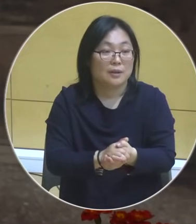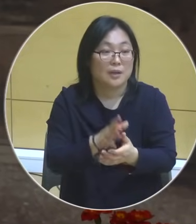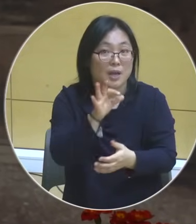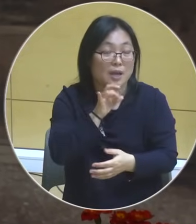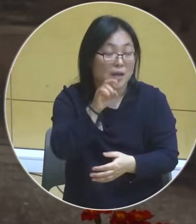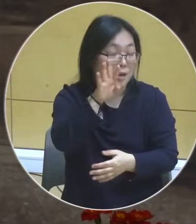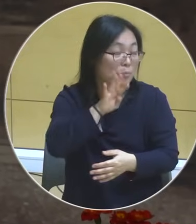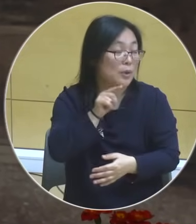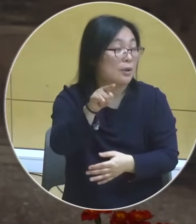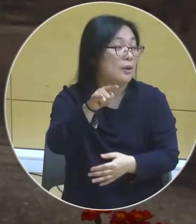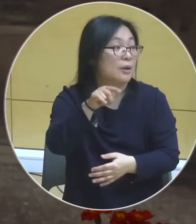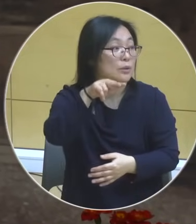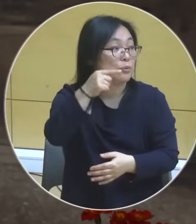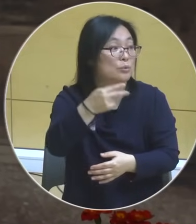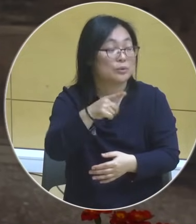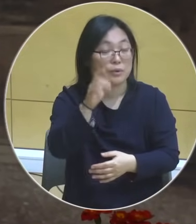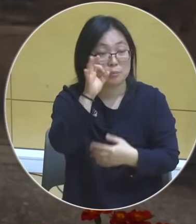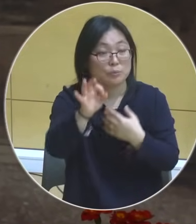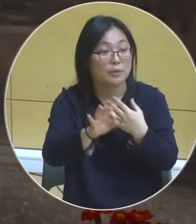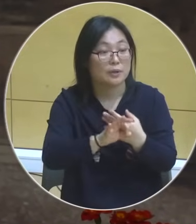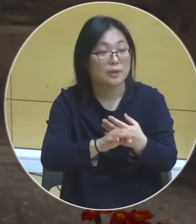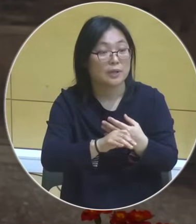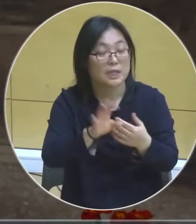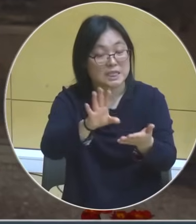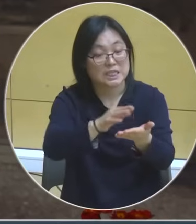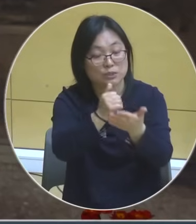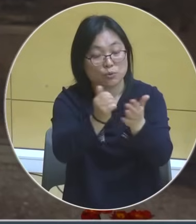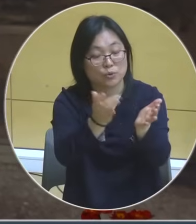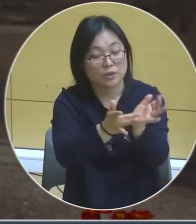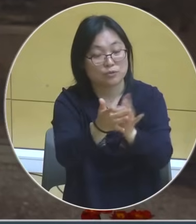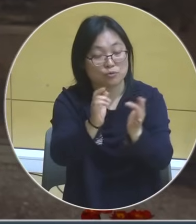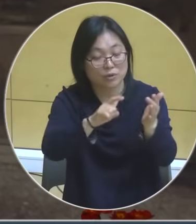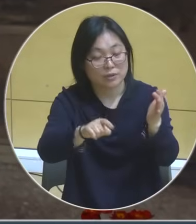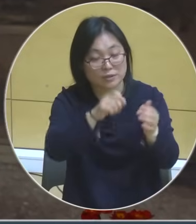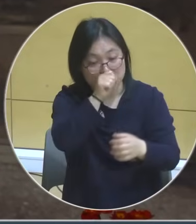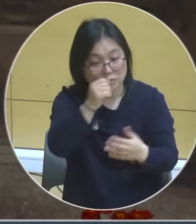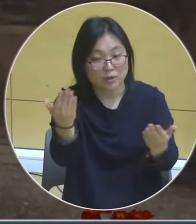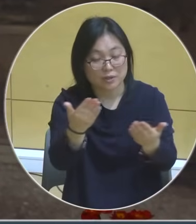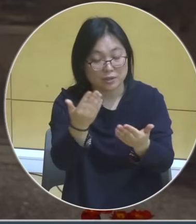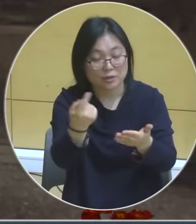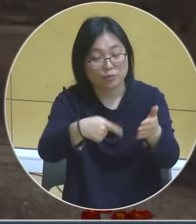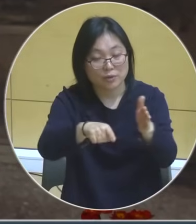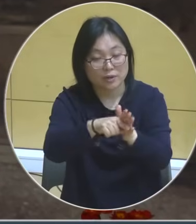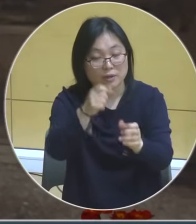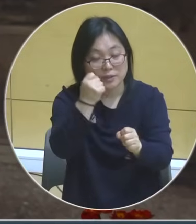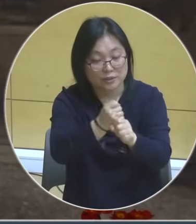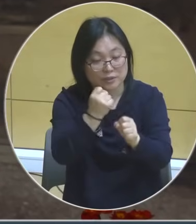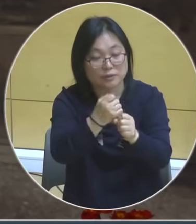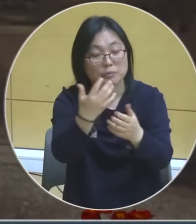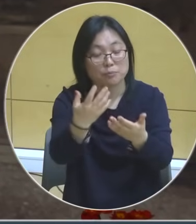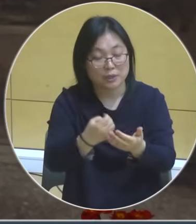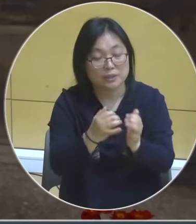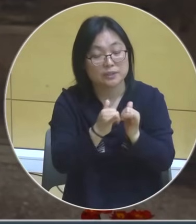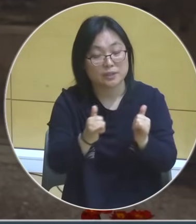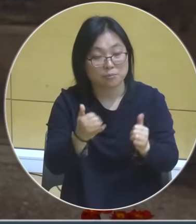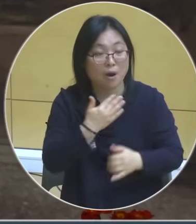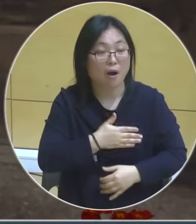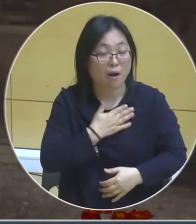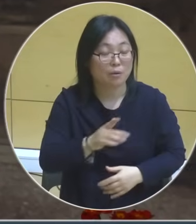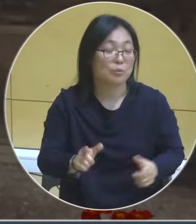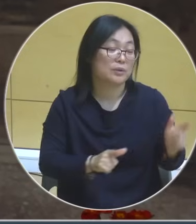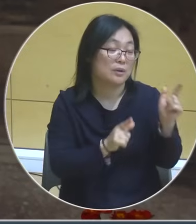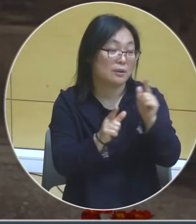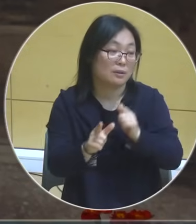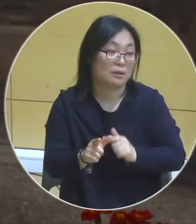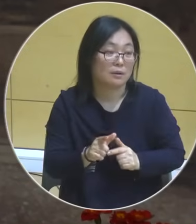에베소서 2장 10절에는 이렇게 말씀합니다. 그리스도 예수 안에서 선한 일을 위하여 지으심을 받은 자임을 알고 살아간다고 말씀하고